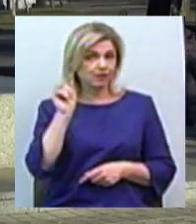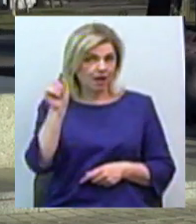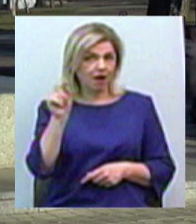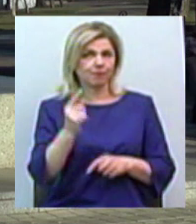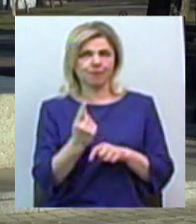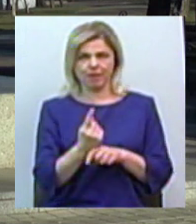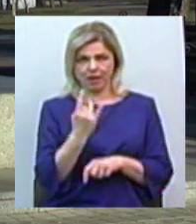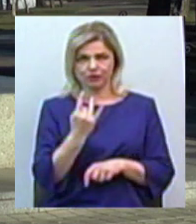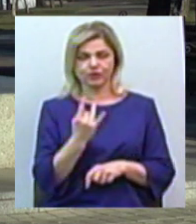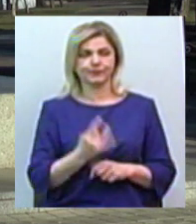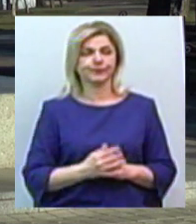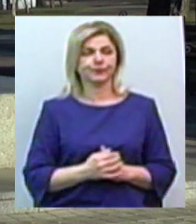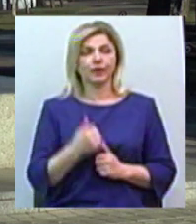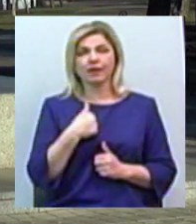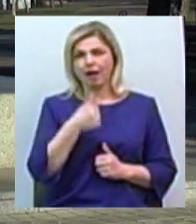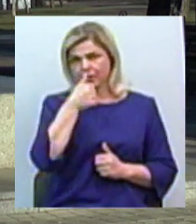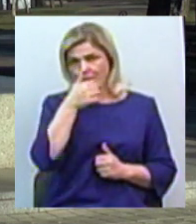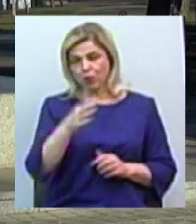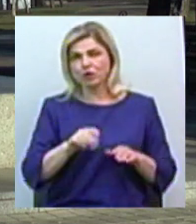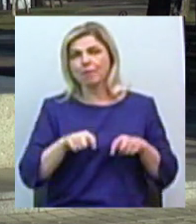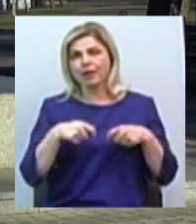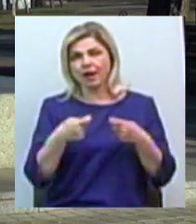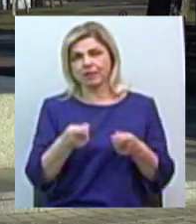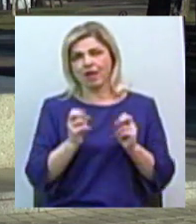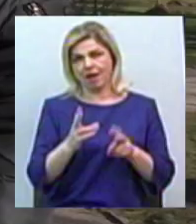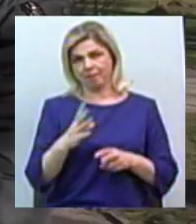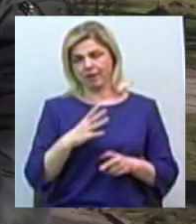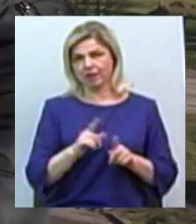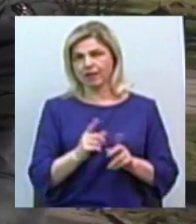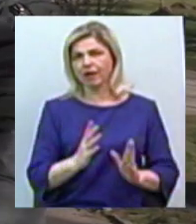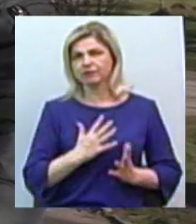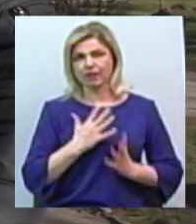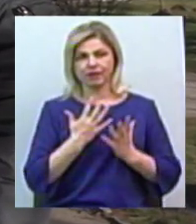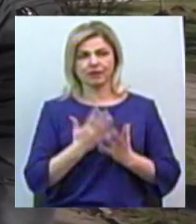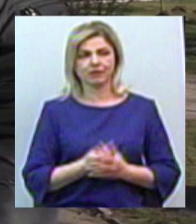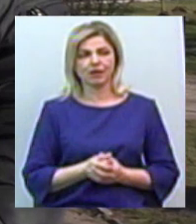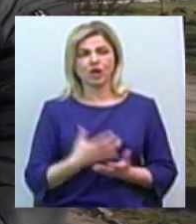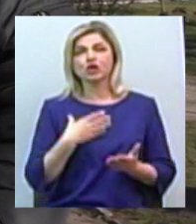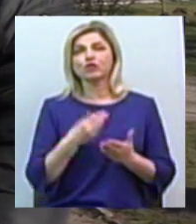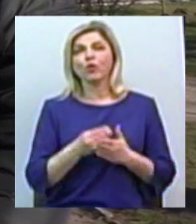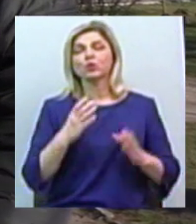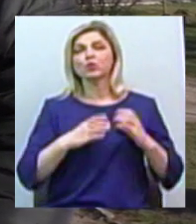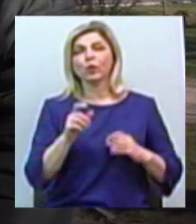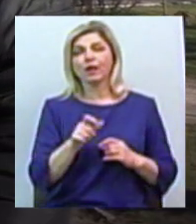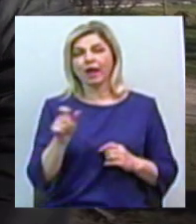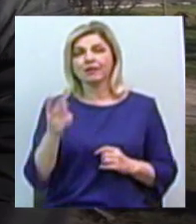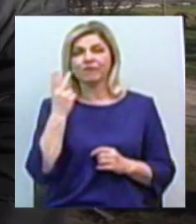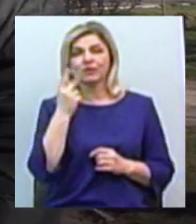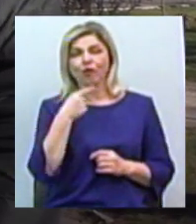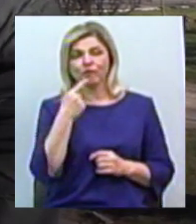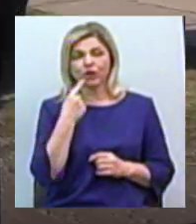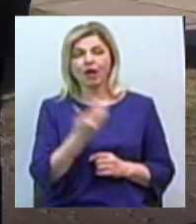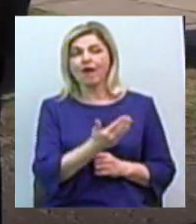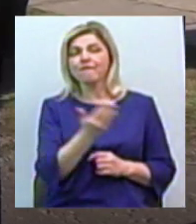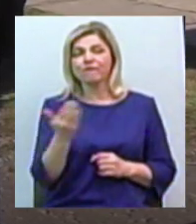таке, я не можу передати, як воно було. Таке натхнення. Я своїм студентам завжди казав, кажу, ви щасливі люди,